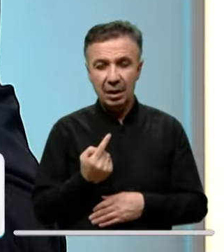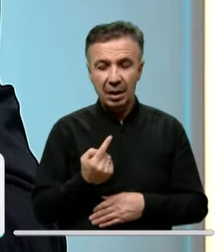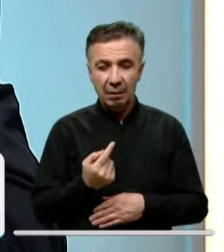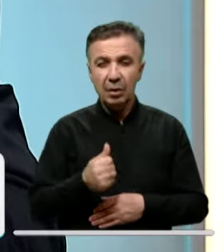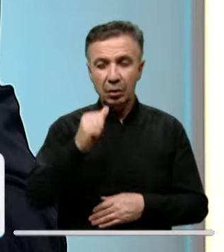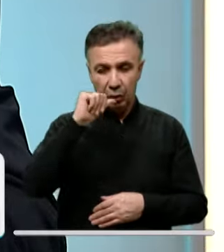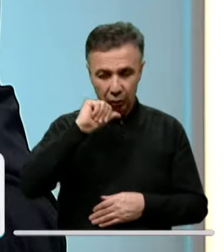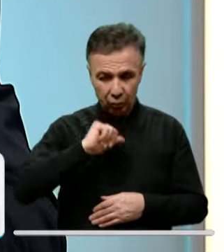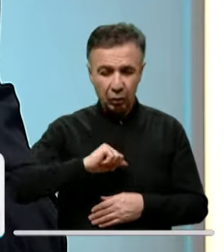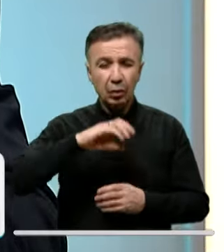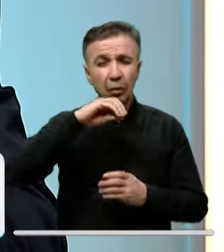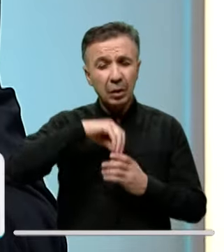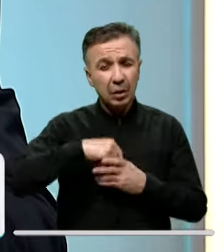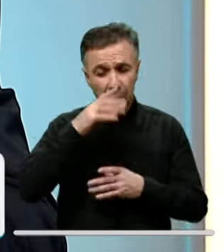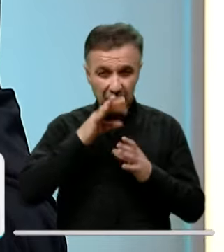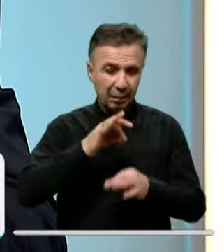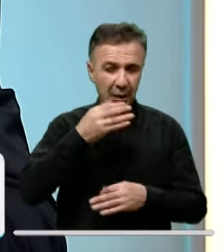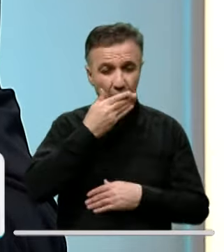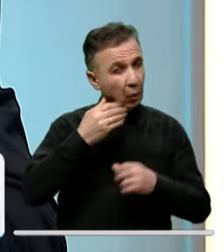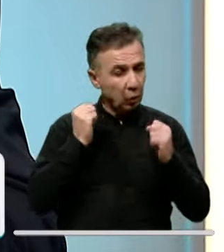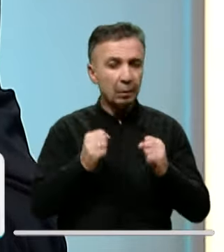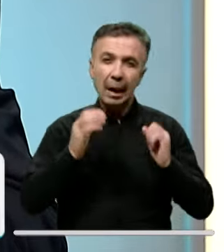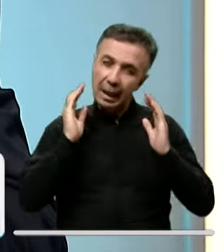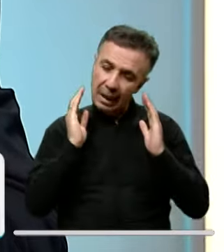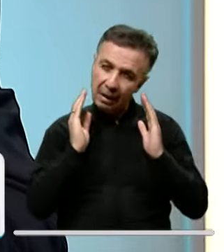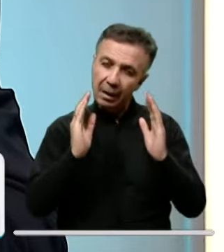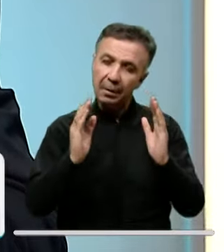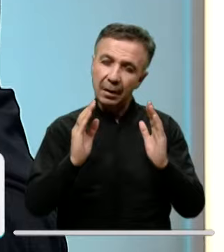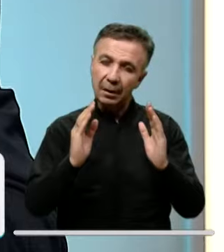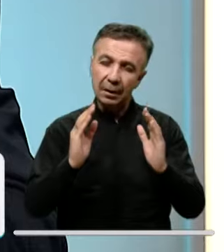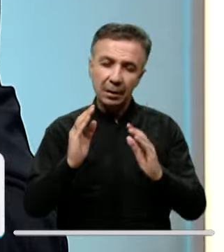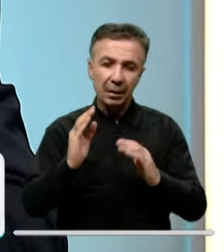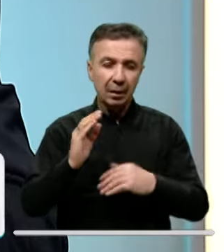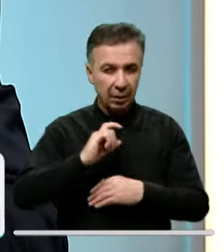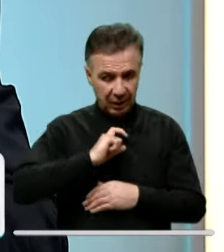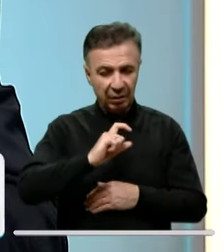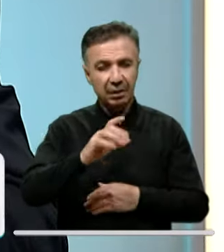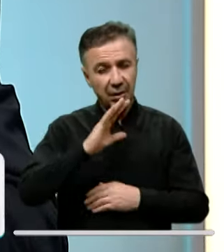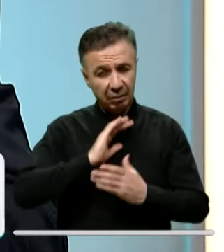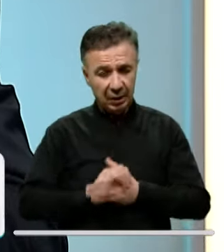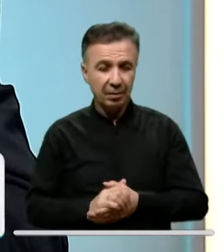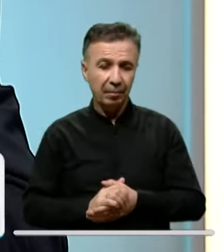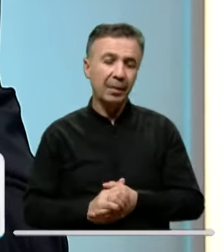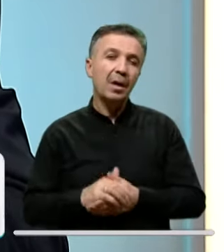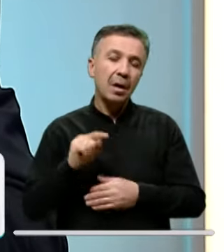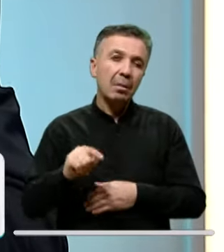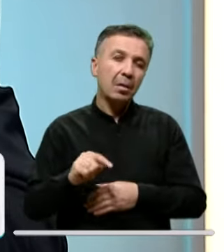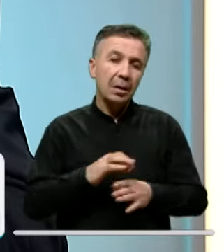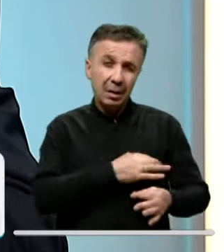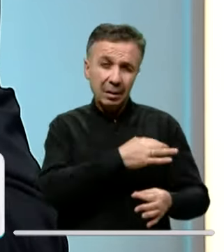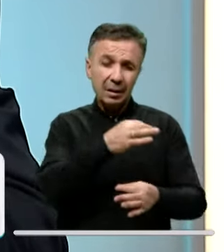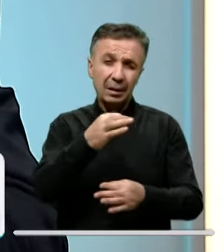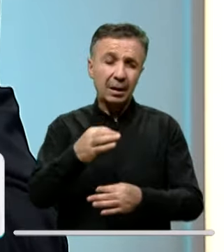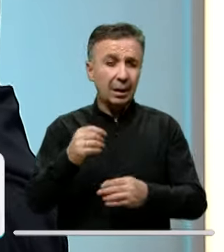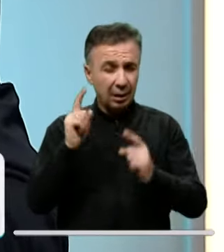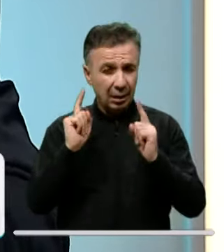Efendim bu kimsenin devam edebileceğini söyleyen görüşler de var E burada biraz insanlara karşı